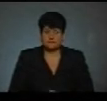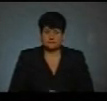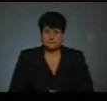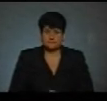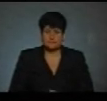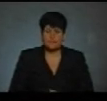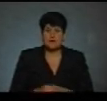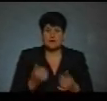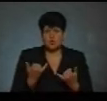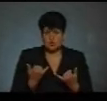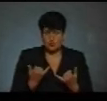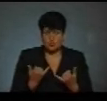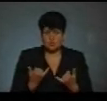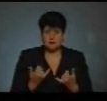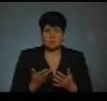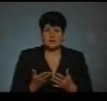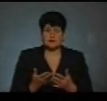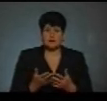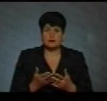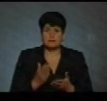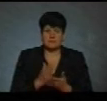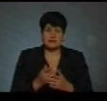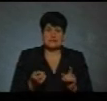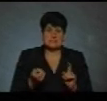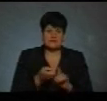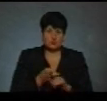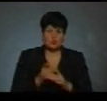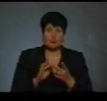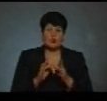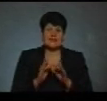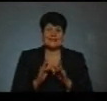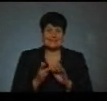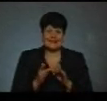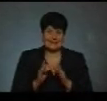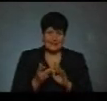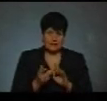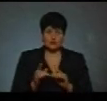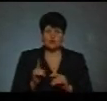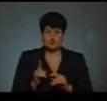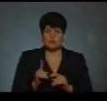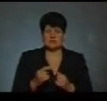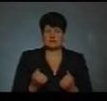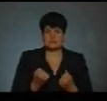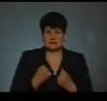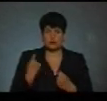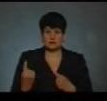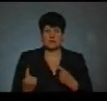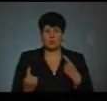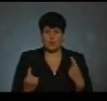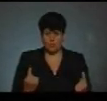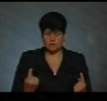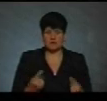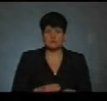власне, і саме сьогодні ми вийшли на зв'язок по інтернету, тому щоб убезпечити одне одного, так,